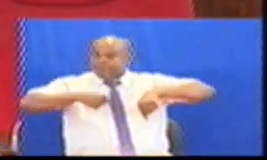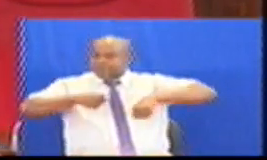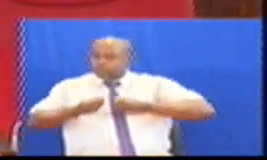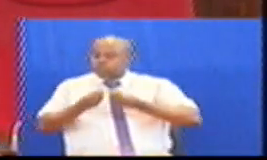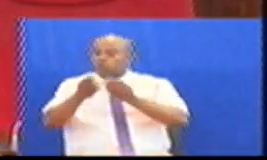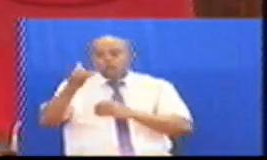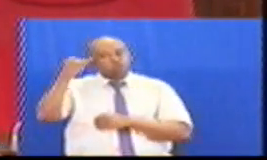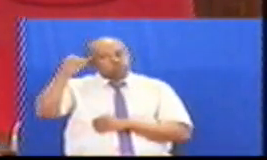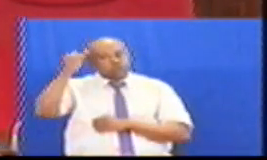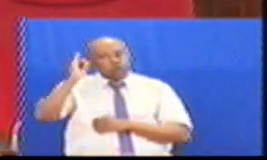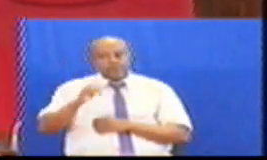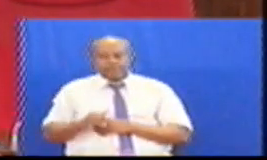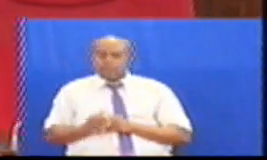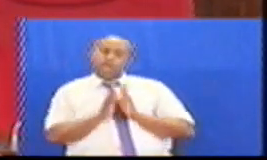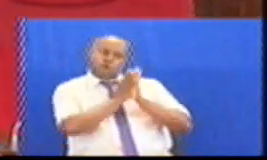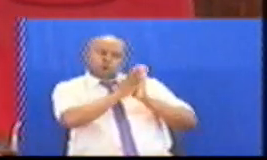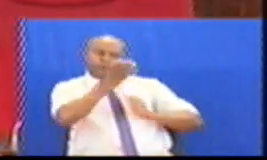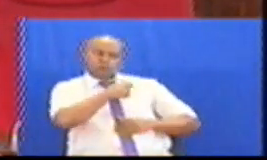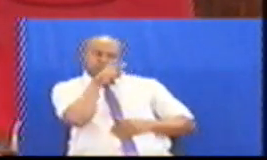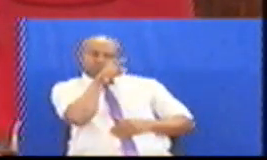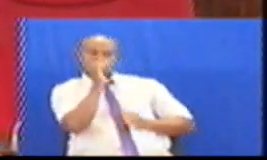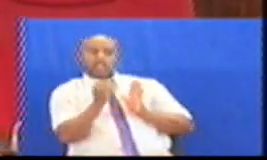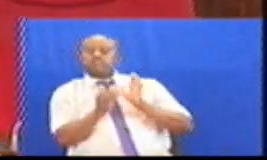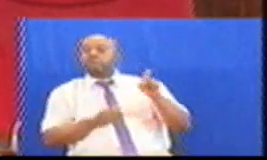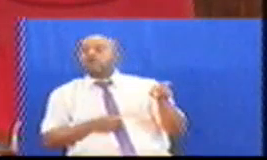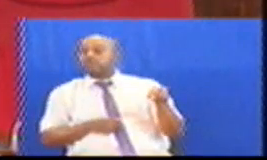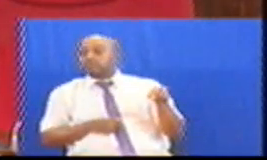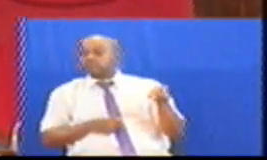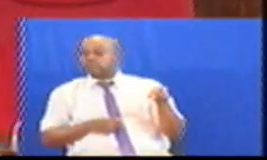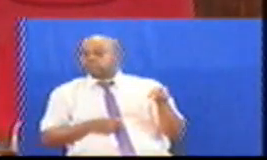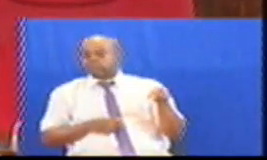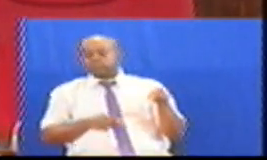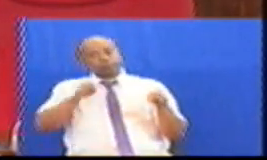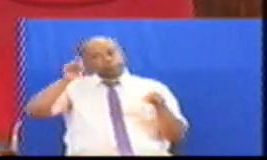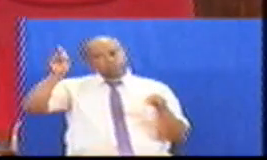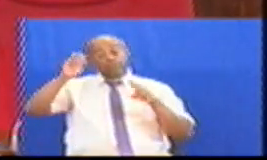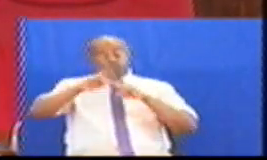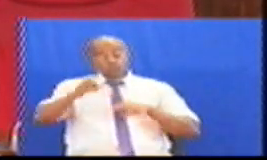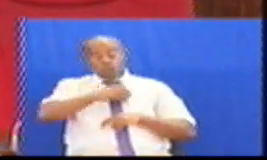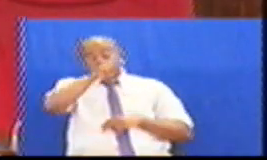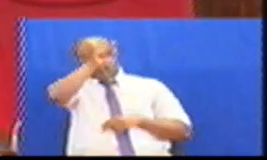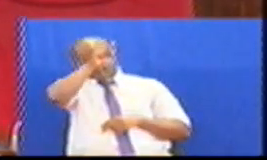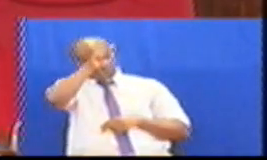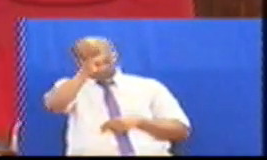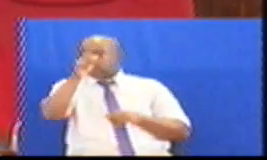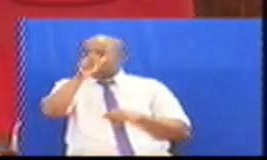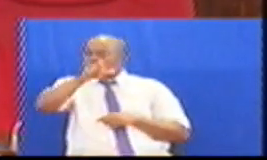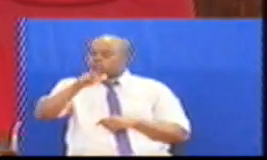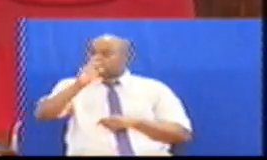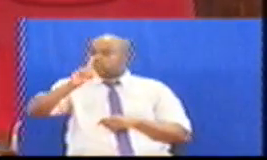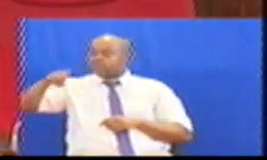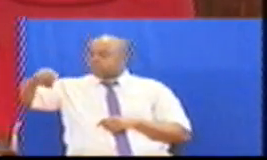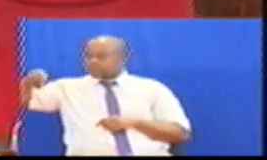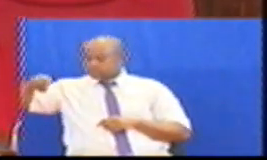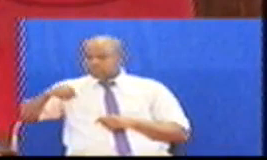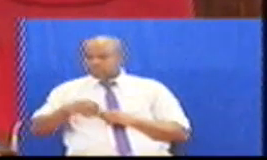Nimuombe waziri wa katiba. Naomba mkae wizarani na watu wa DPP na wizara